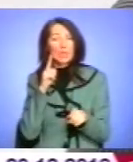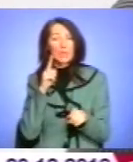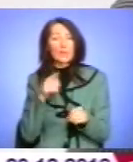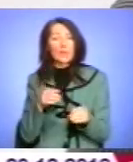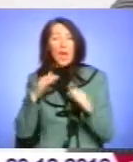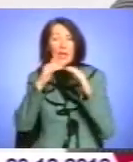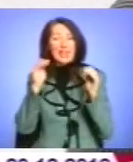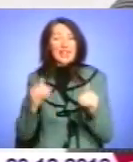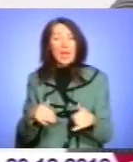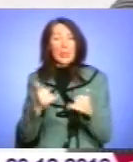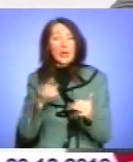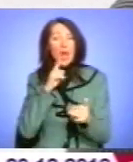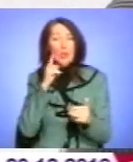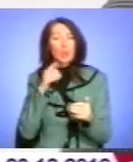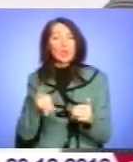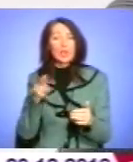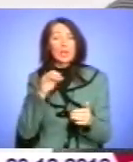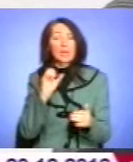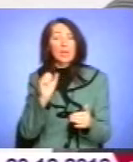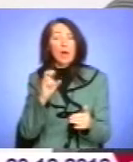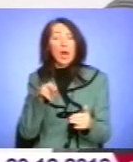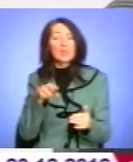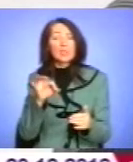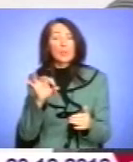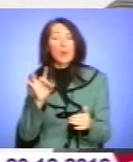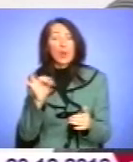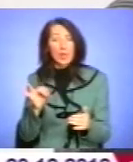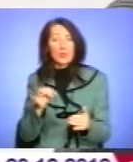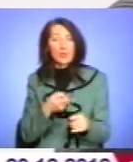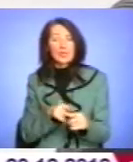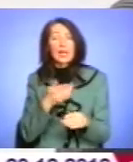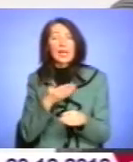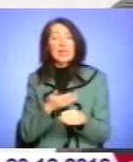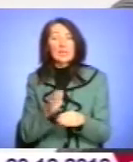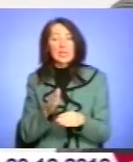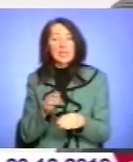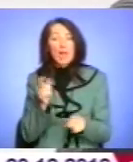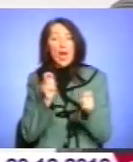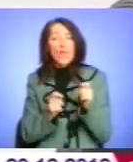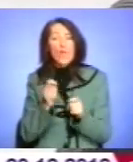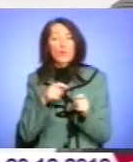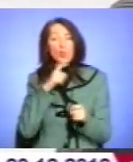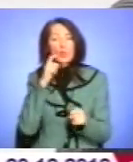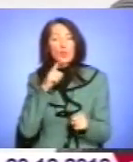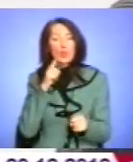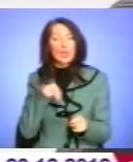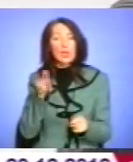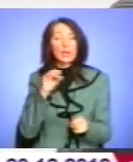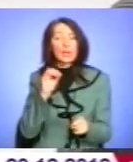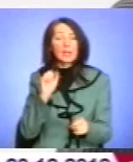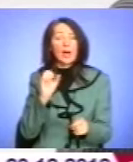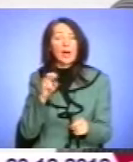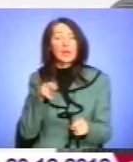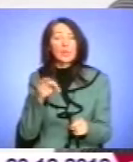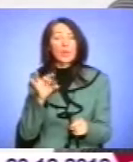табір для молоді діаспори. Тоді це частина форуму української молоді діаспори, як би сказати, це